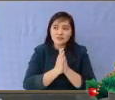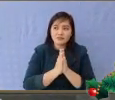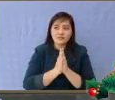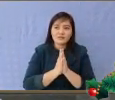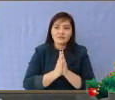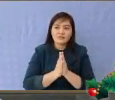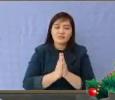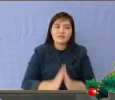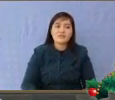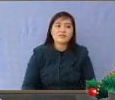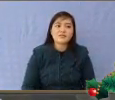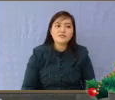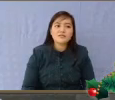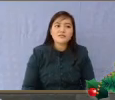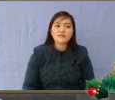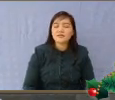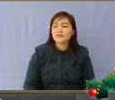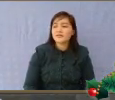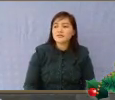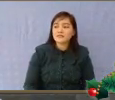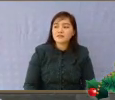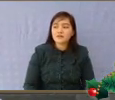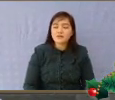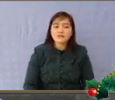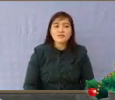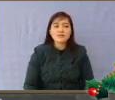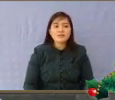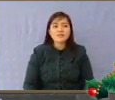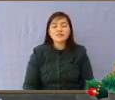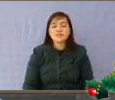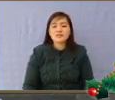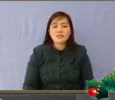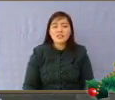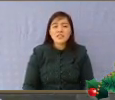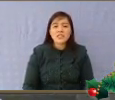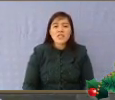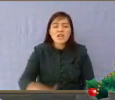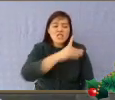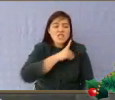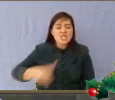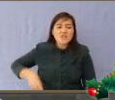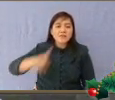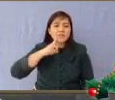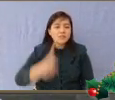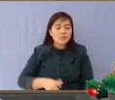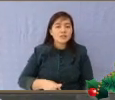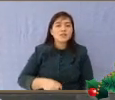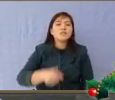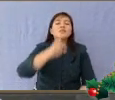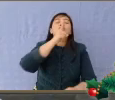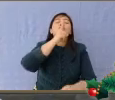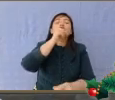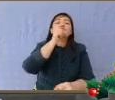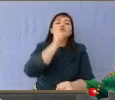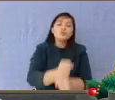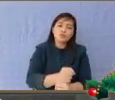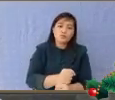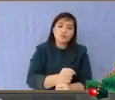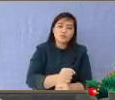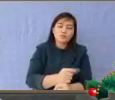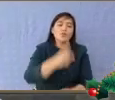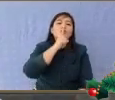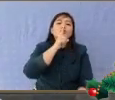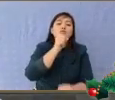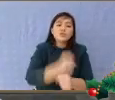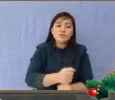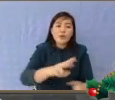surely, it is an absolute statement that goodness and mercy